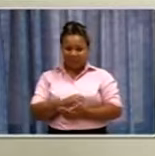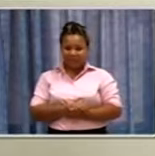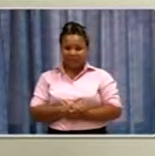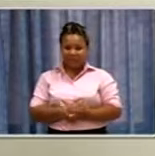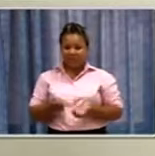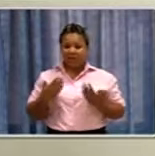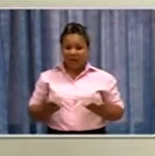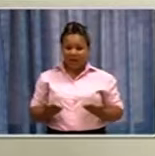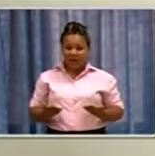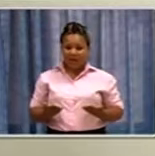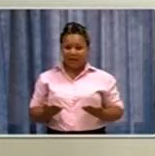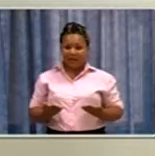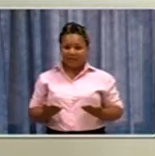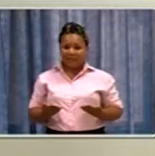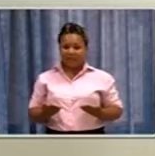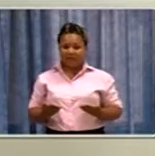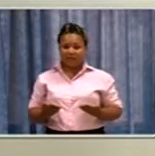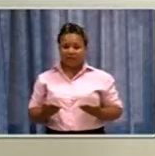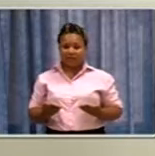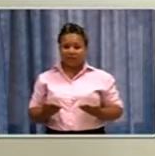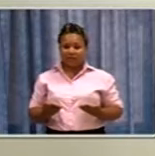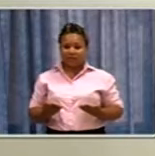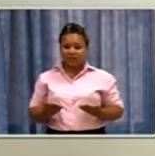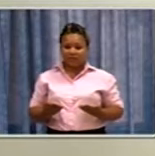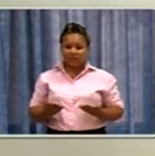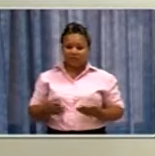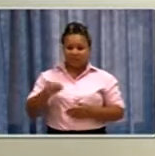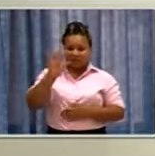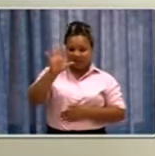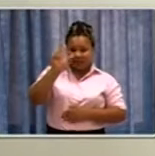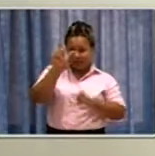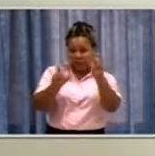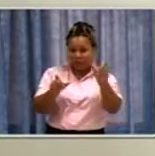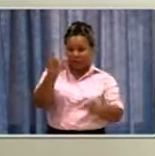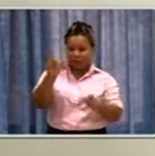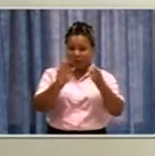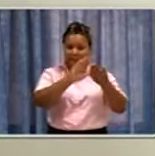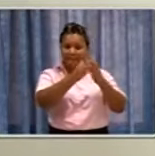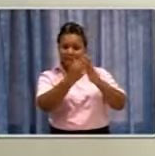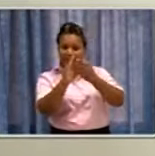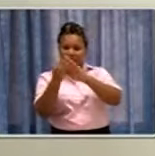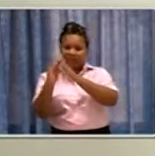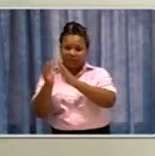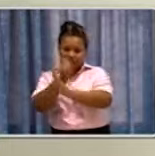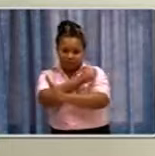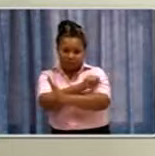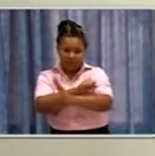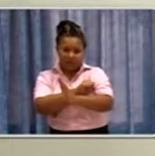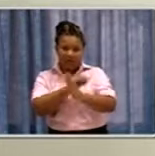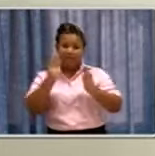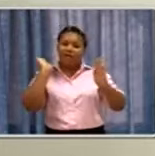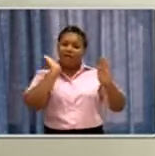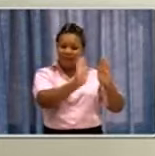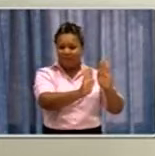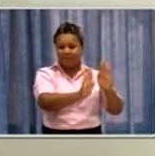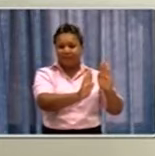dans centre isolation, Family Hospital. Ça 5 patients, ils n'ont